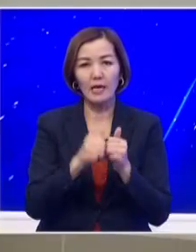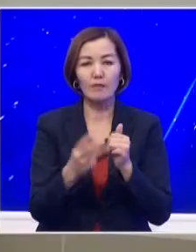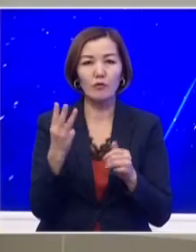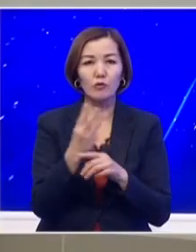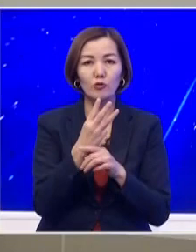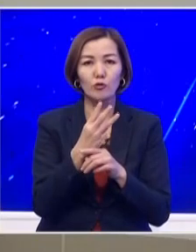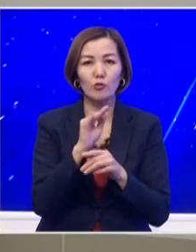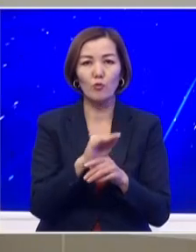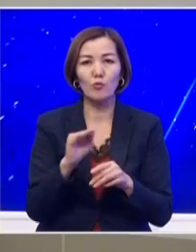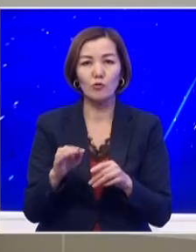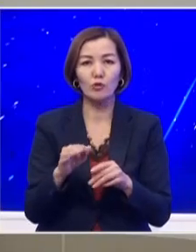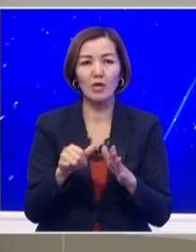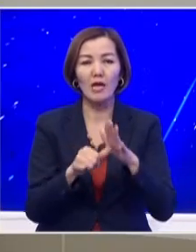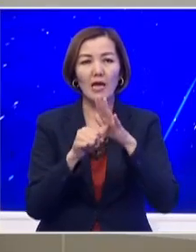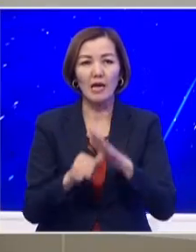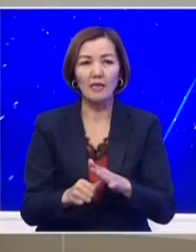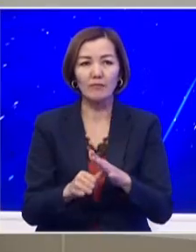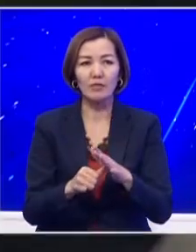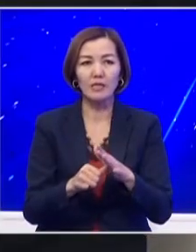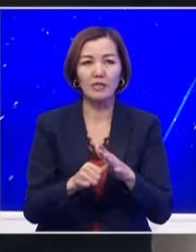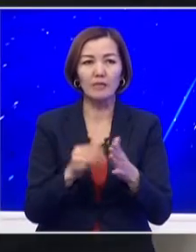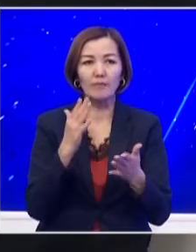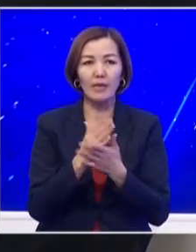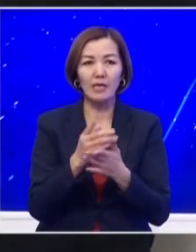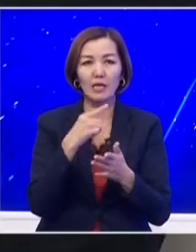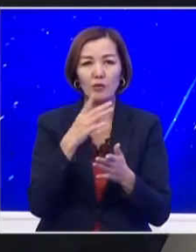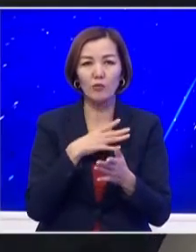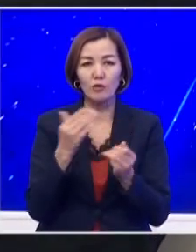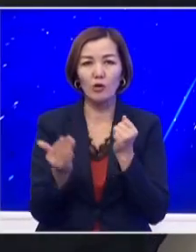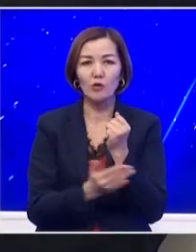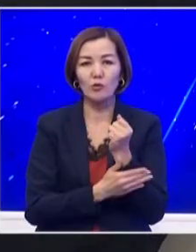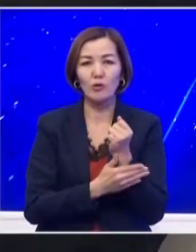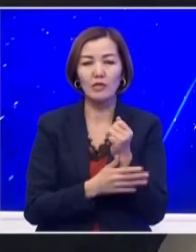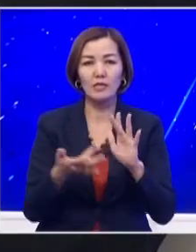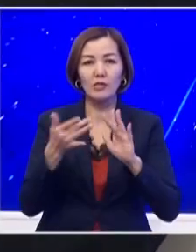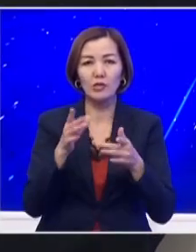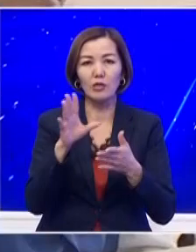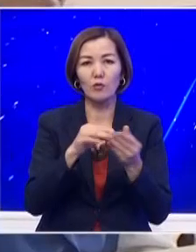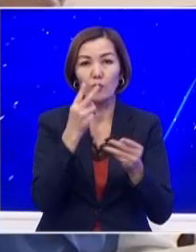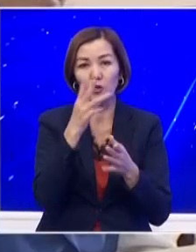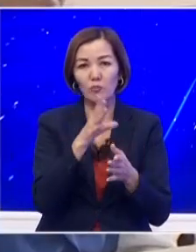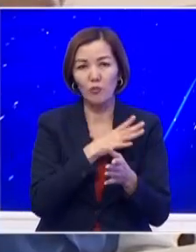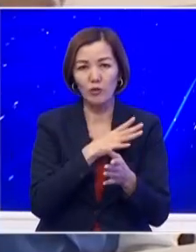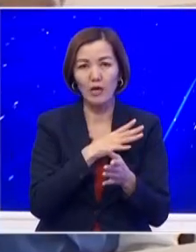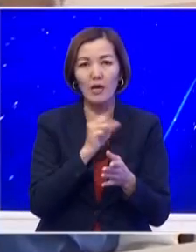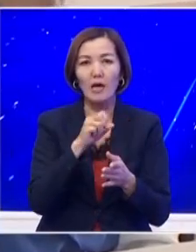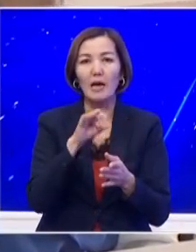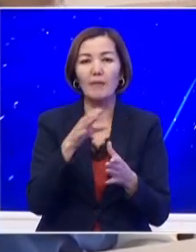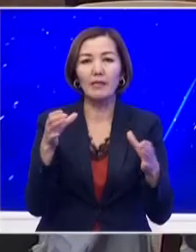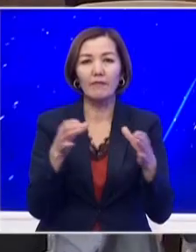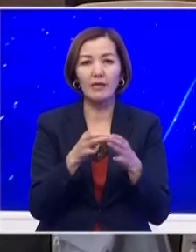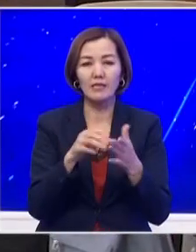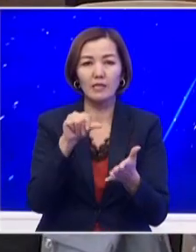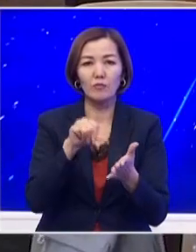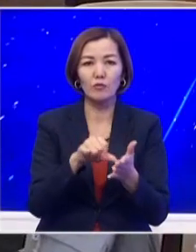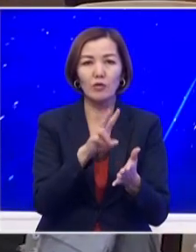үшінші оқушыға әлімжеттік жасалатынын көрсетеді. Оны соңғы кезде желіден де жиі көретін болдық. Аманат фракциясының